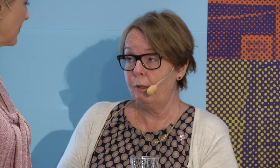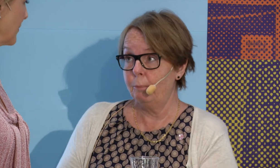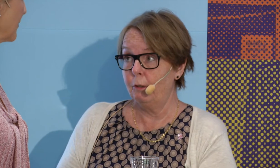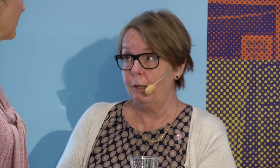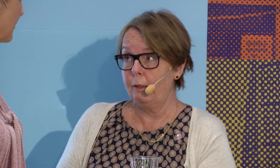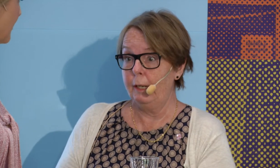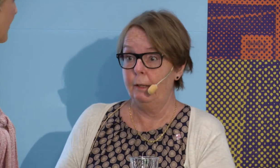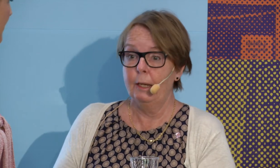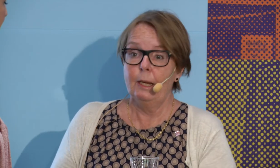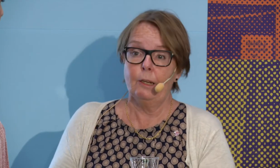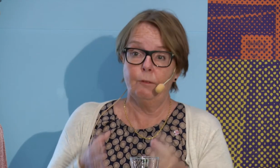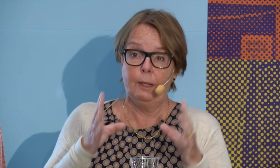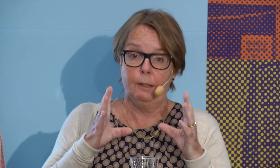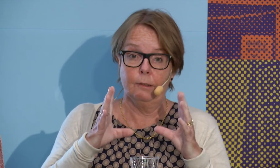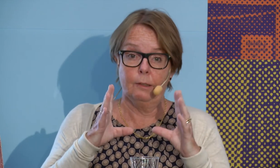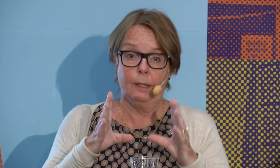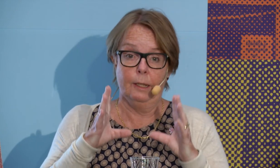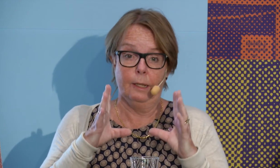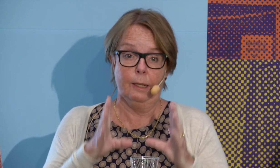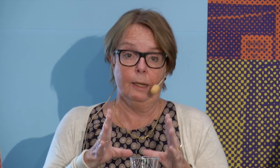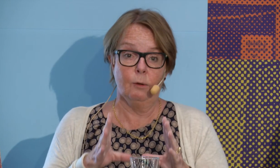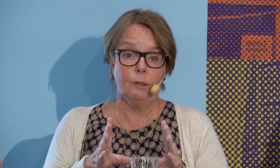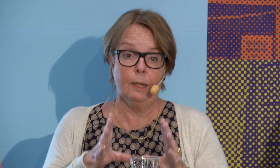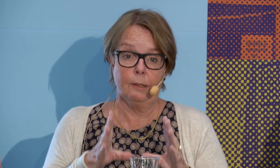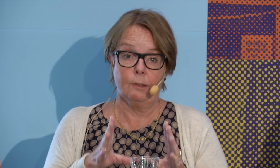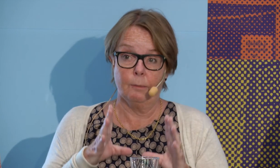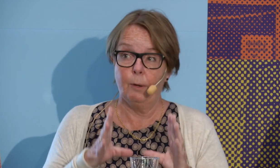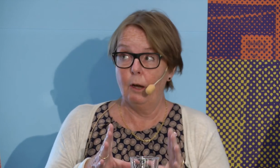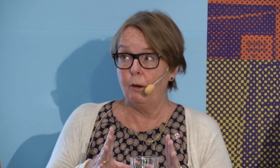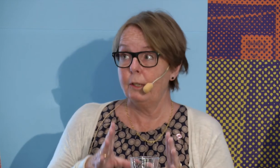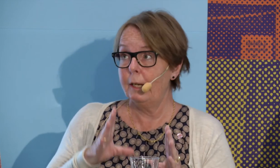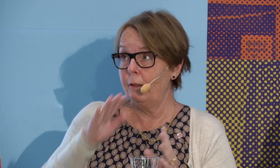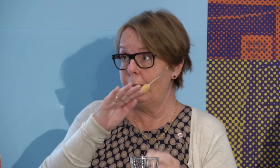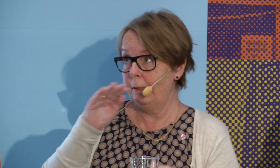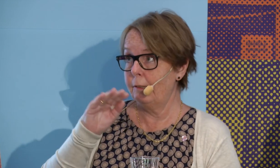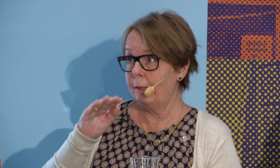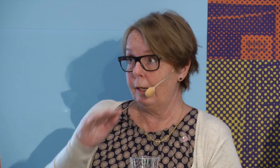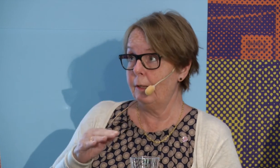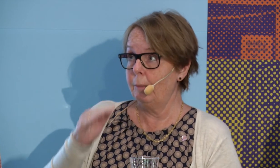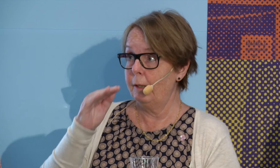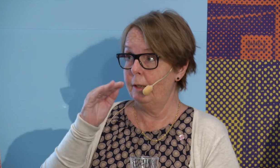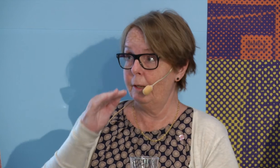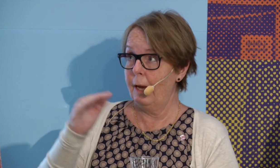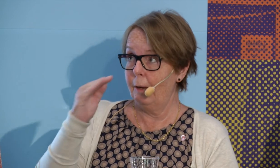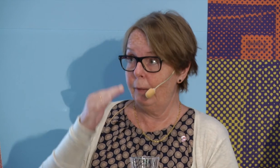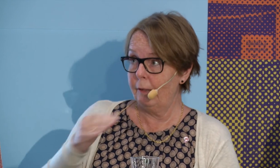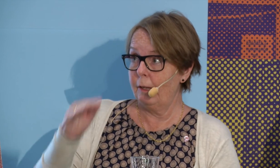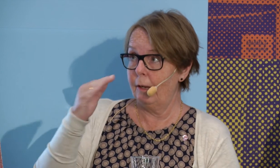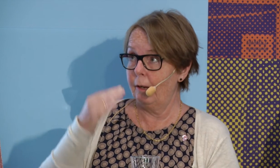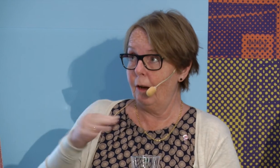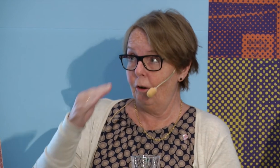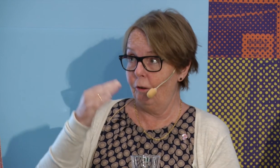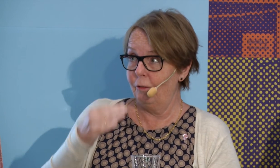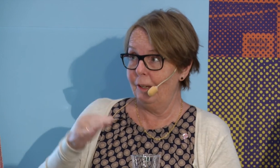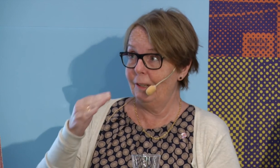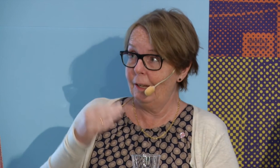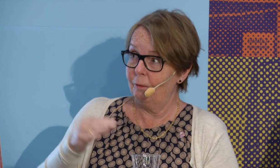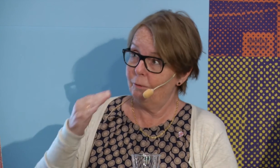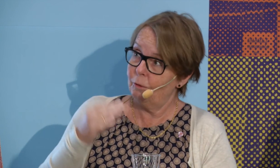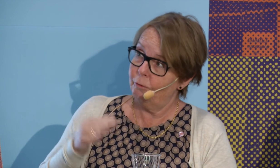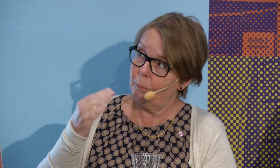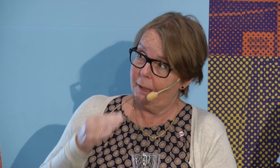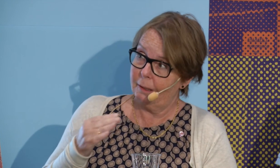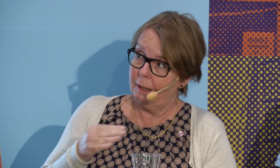och ungdomspsykiatrin. Det finns en åtgärdsplan eller en lista där man arbetar av